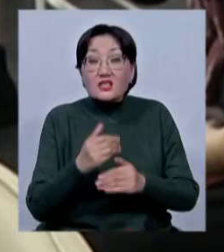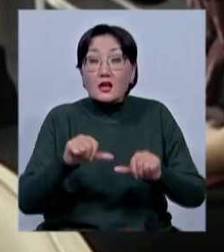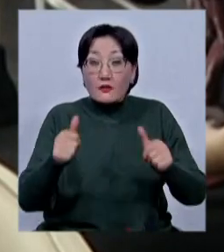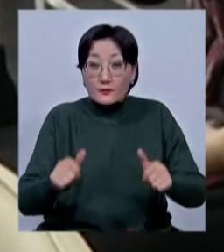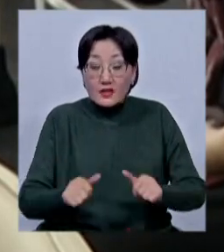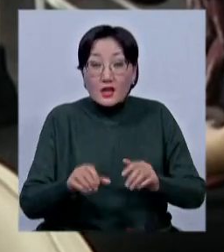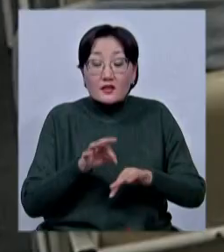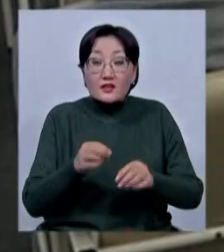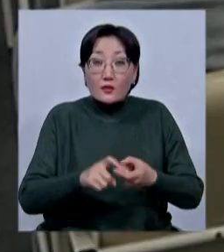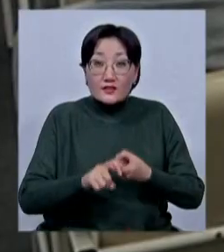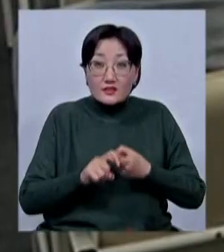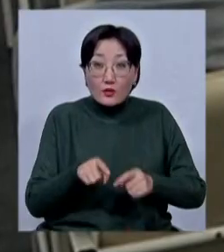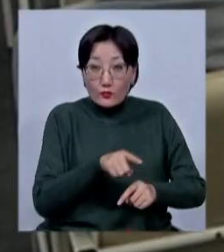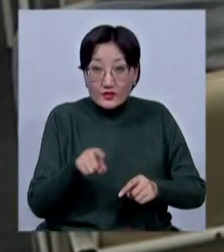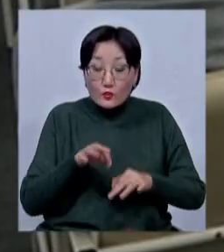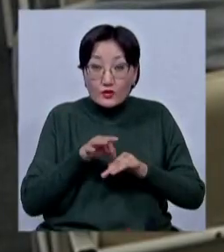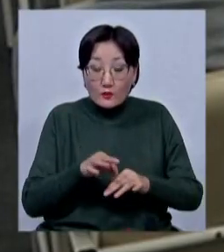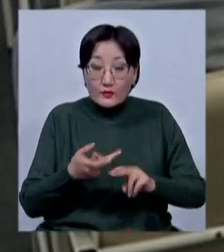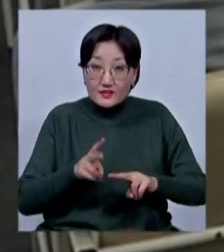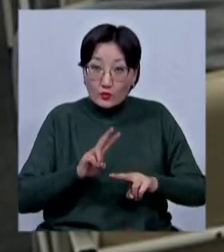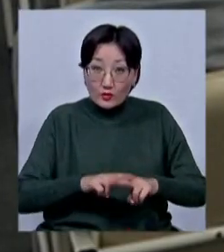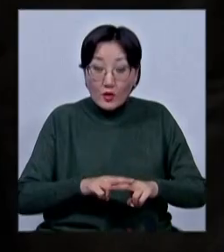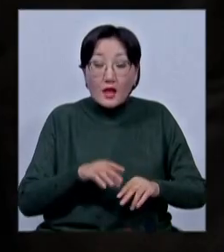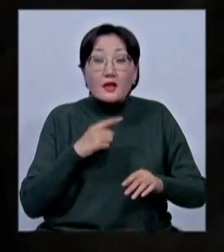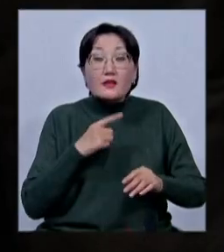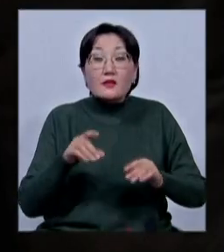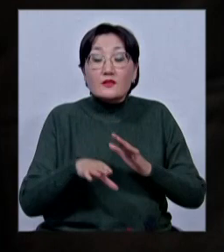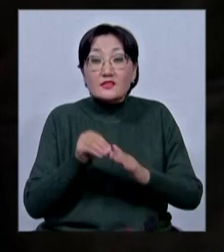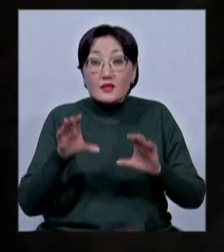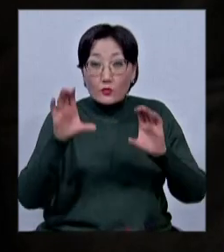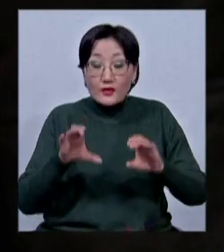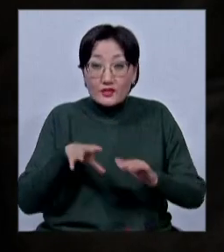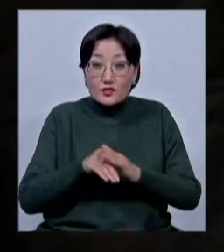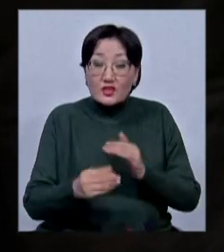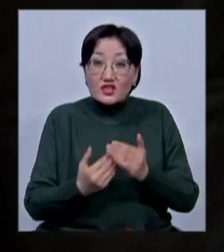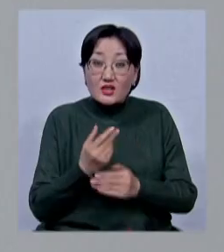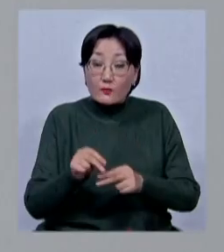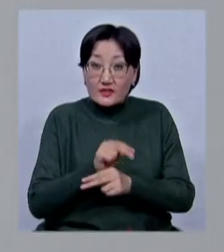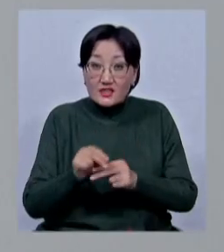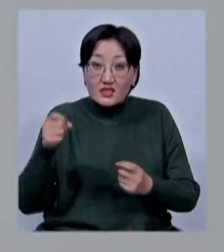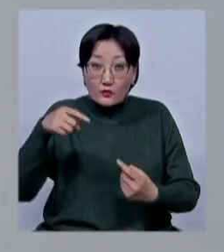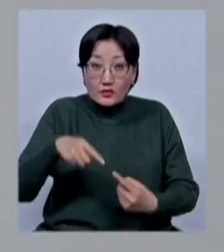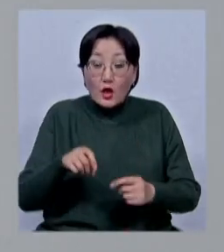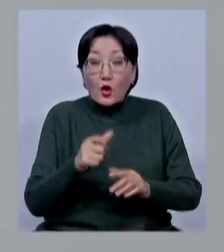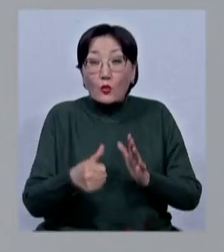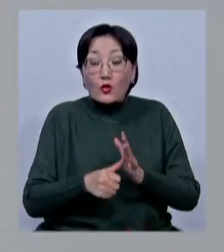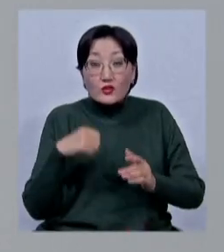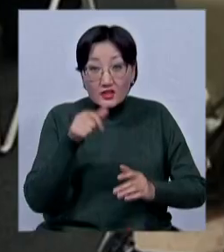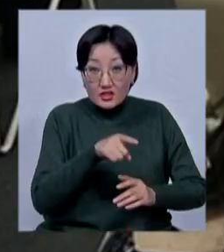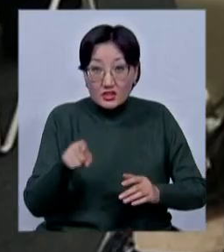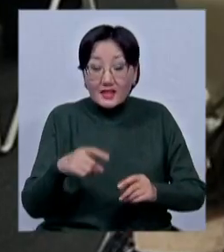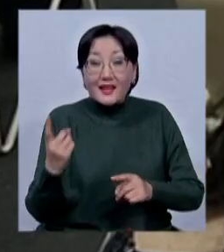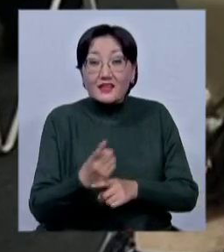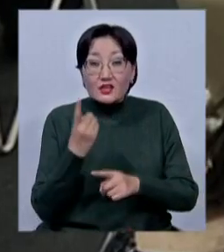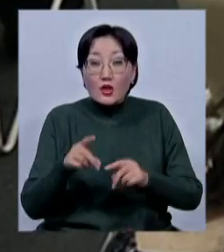жағдайда коронавирустық пандемия кезінде өтеді. Сонымен қатар сайлау заңнамасына енгізілген жаңа түзетулерге сәйкес 16 жыл ішінде